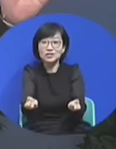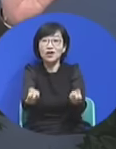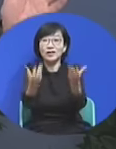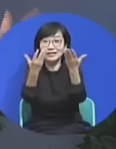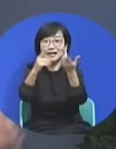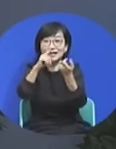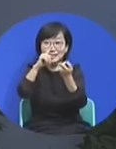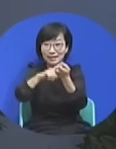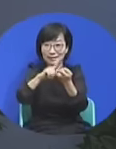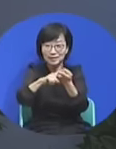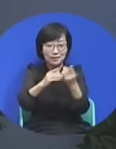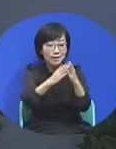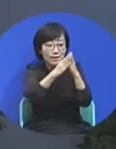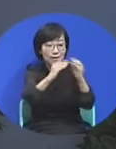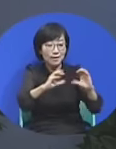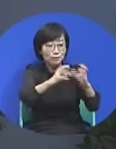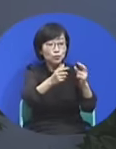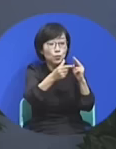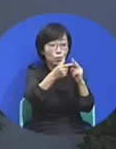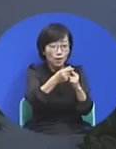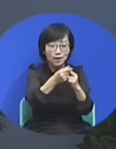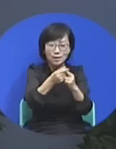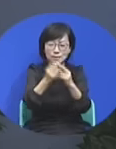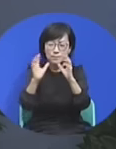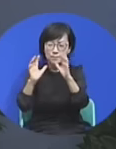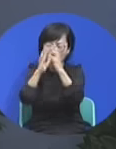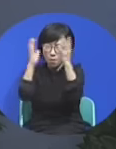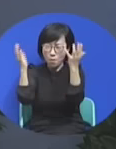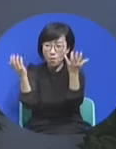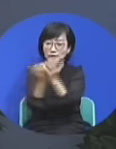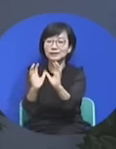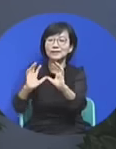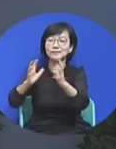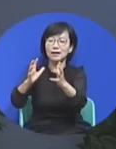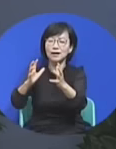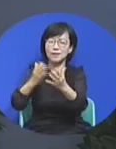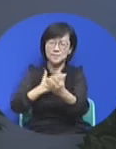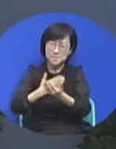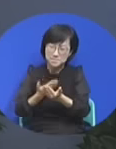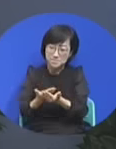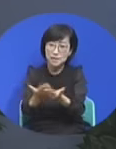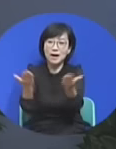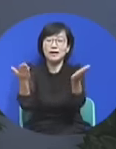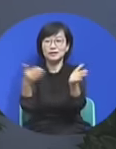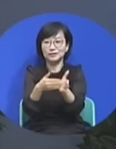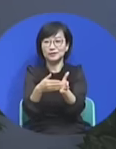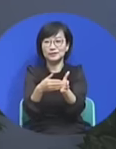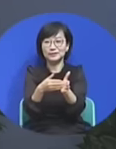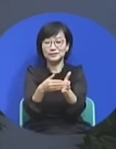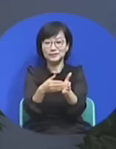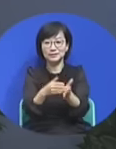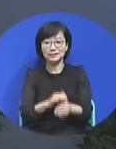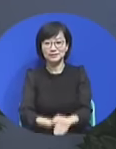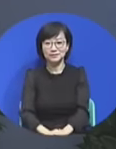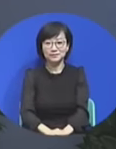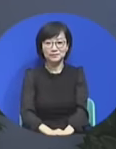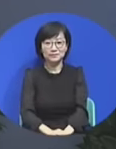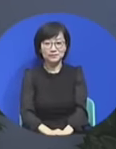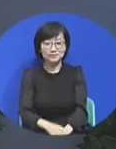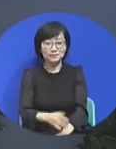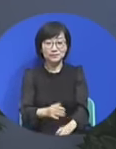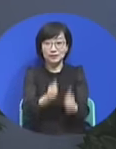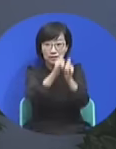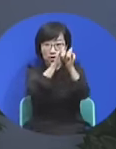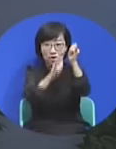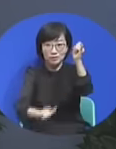전달했어요. And these seven individuals shared about these three very important feasts in all of Egypt, all throughout the world. 예, 기록에 남게